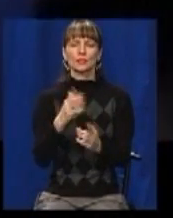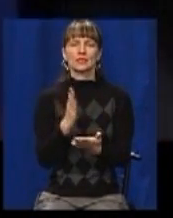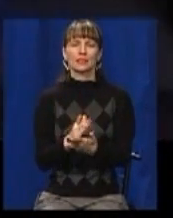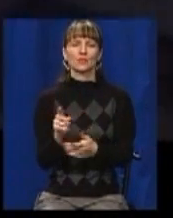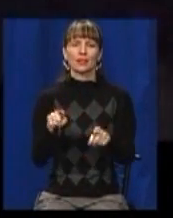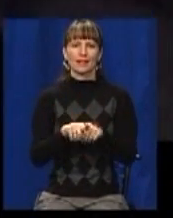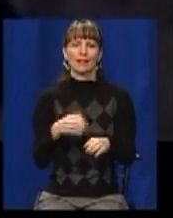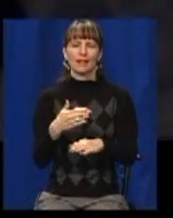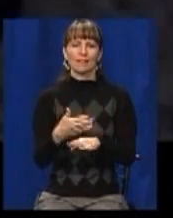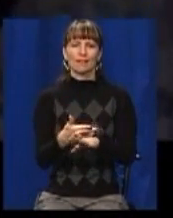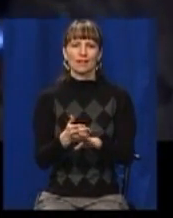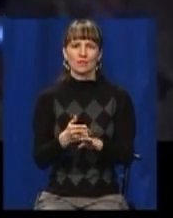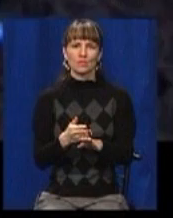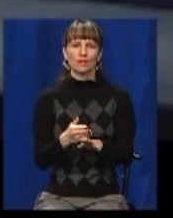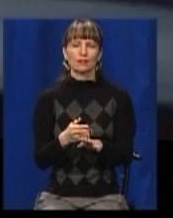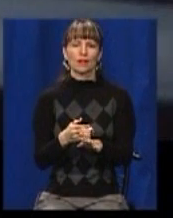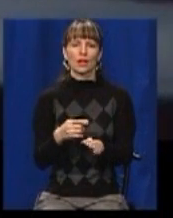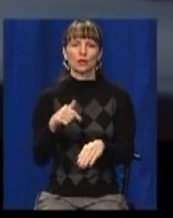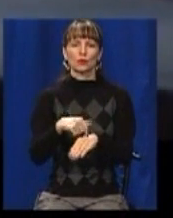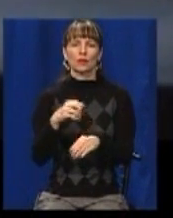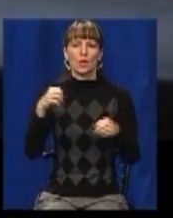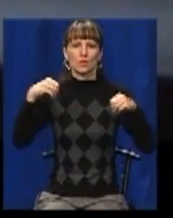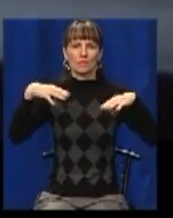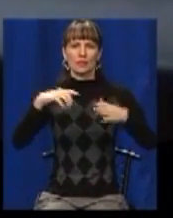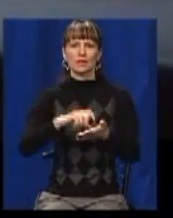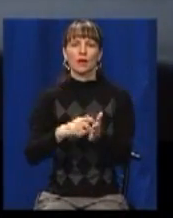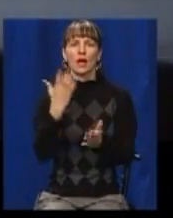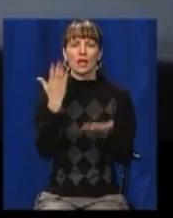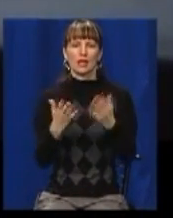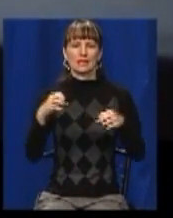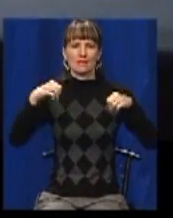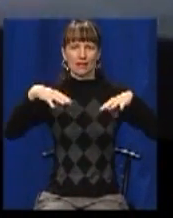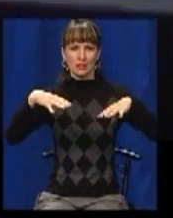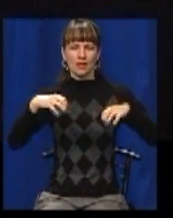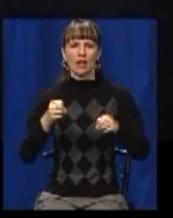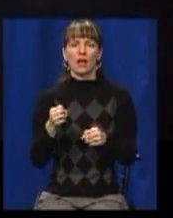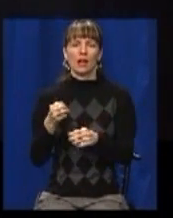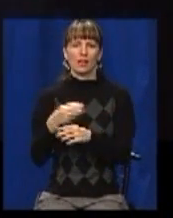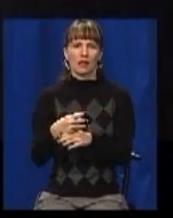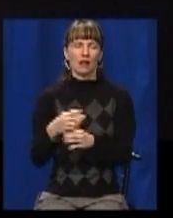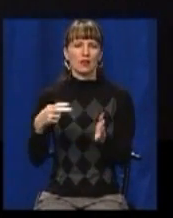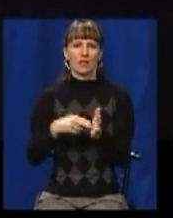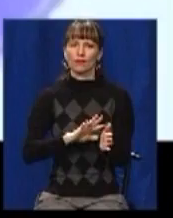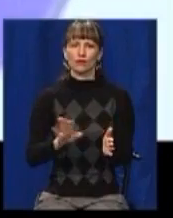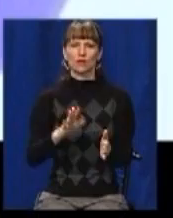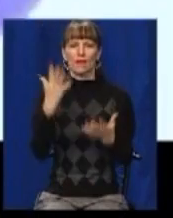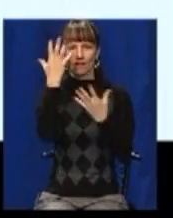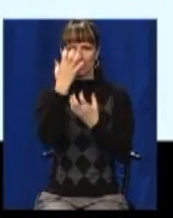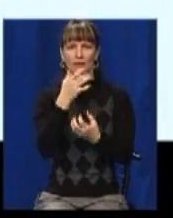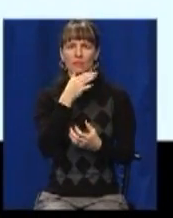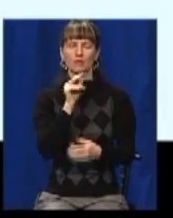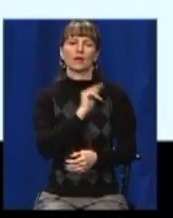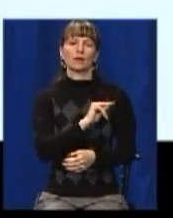що таке взуття реагує на освітлення кімнати. Тобто в освітлених кімнатах ліхтарики не загораються, а в темний час працюють.